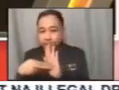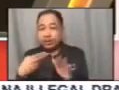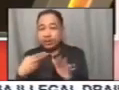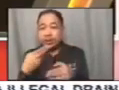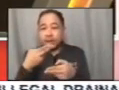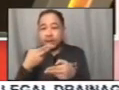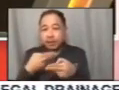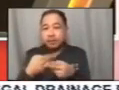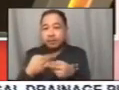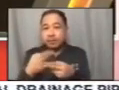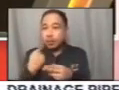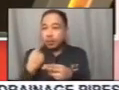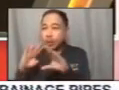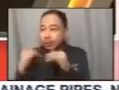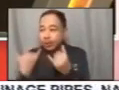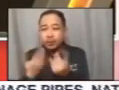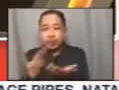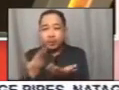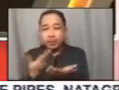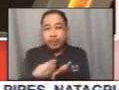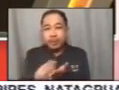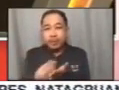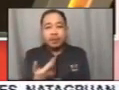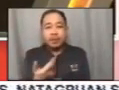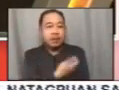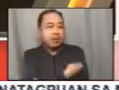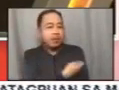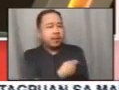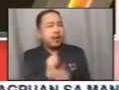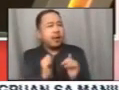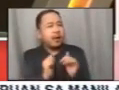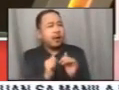production mas marami. Kasi alam mo ang India, sila may